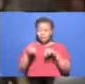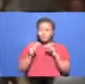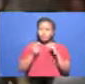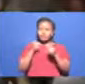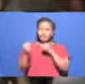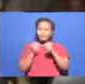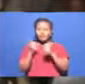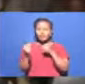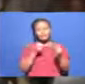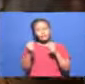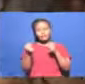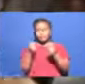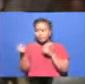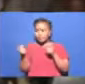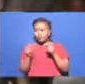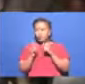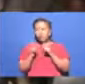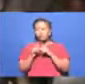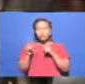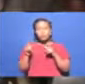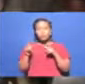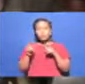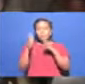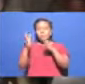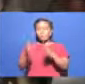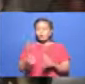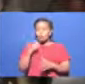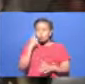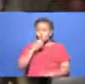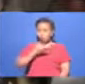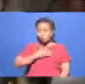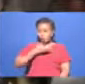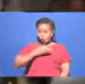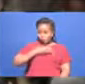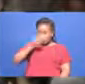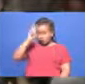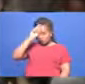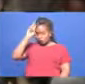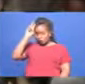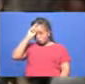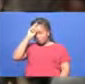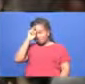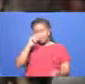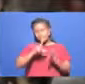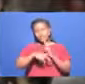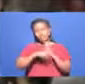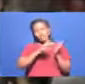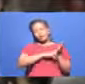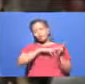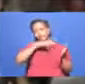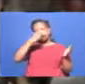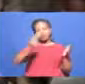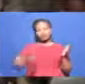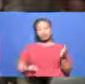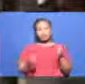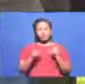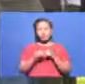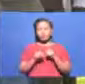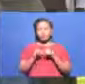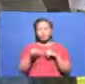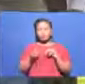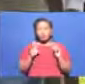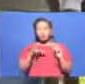aliweza kumpiga huyo mwenye alikuwa mwenye mbuzi na akawa ameanguka chini na hapo hapo hivyo ndio alisurai na